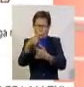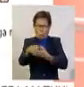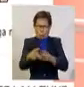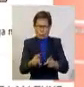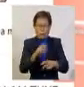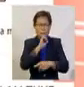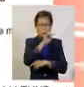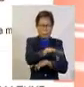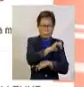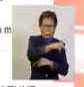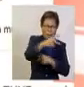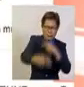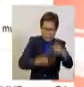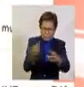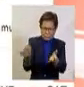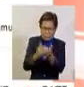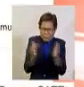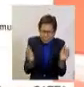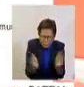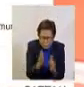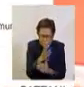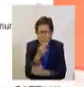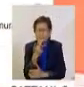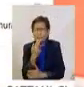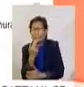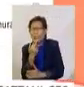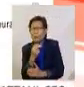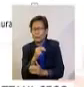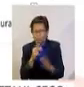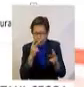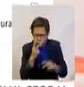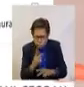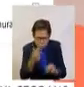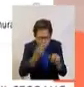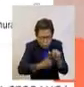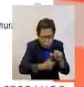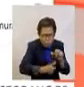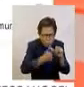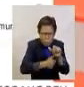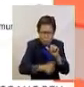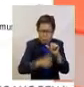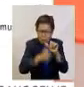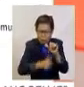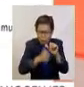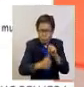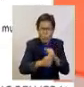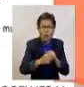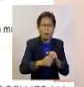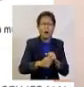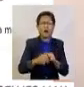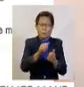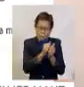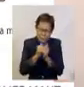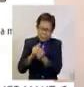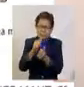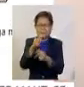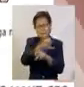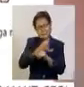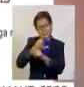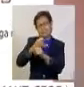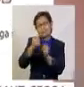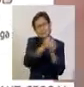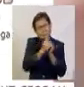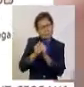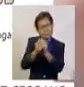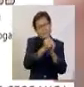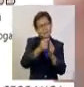kotak-kotak sampah kitar semula yang kecil dan comel yang ditemukan di setiap unit. Bersama-samalah menjaga kebersihan.